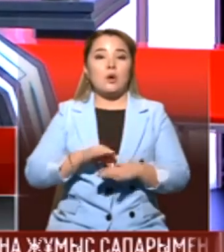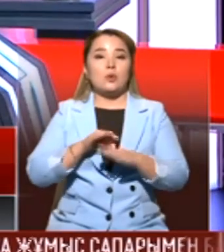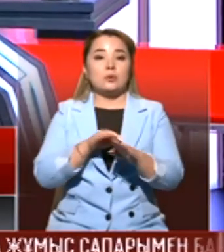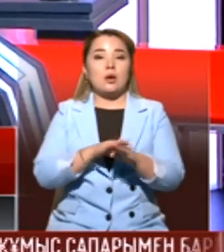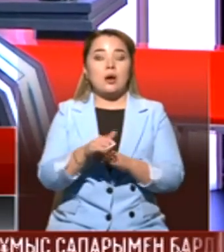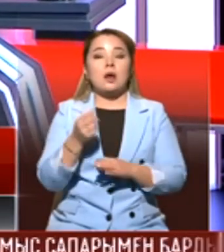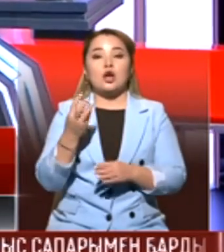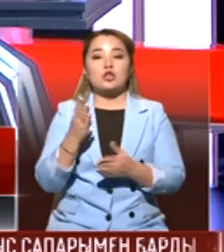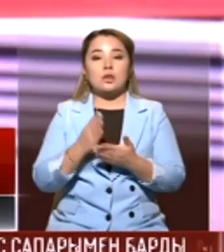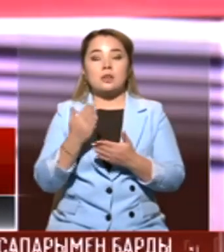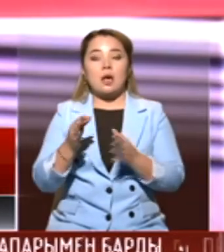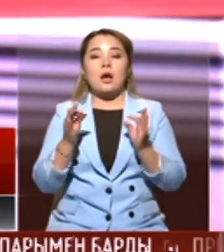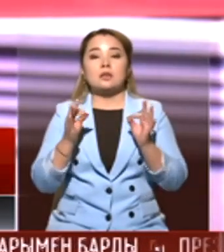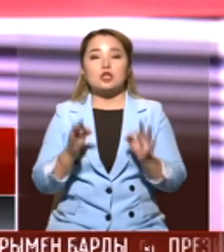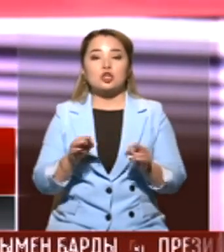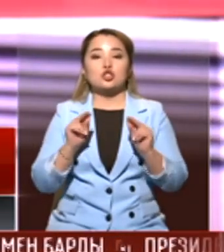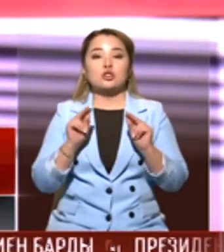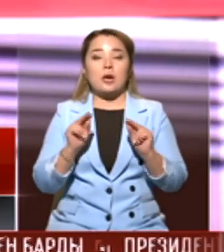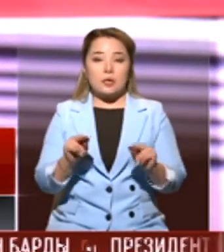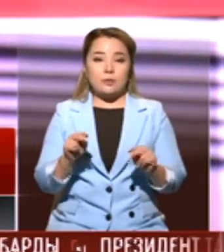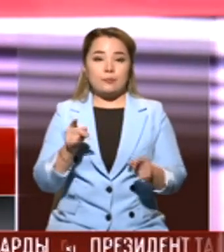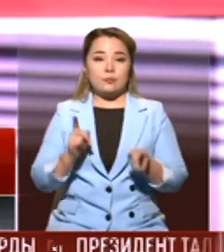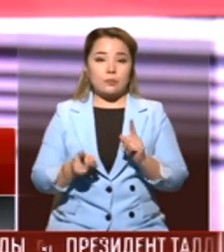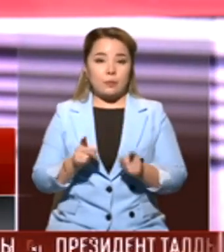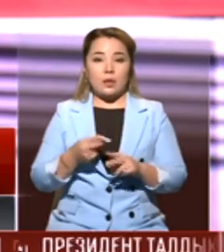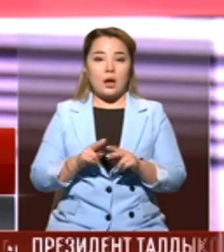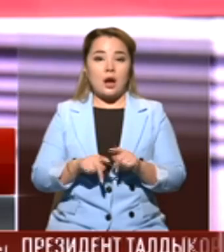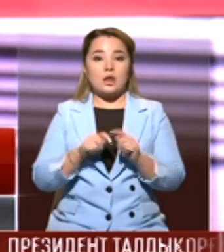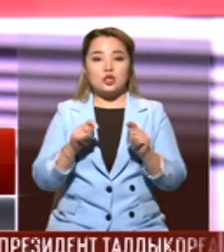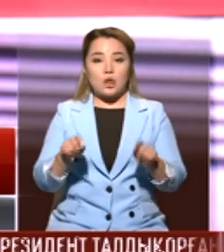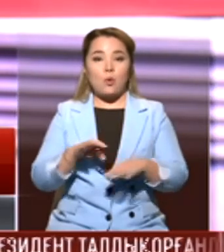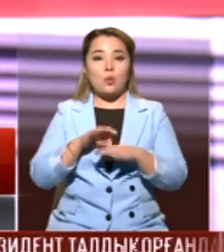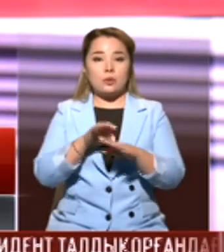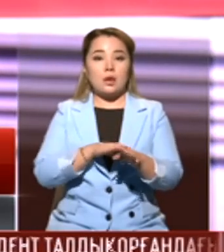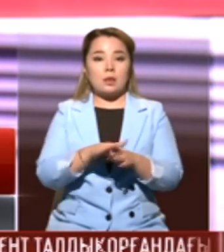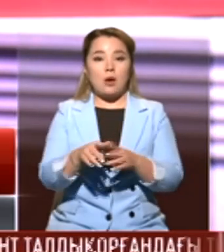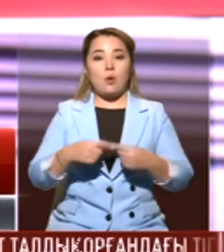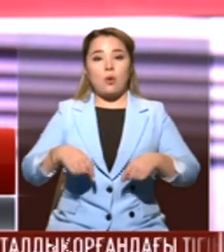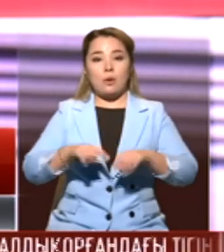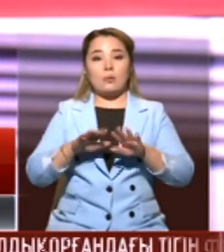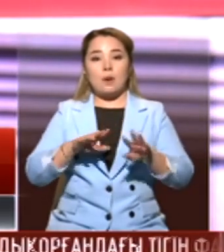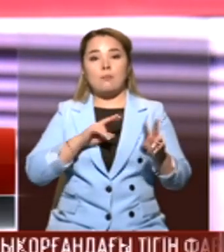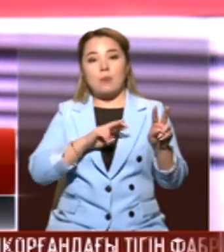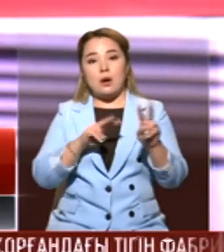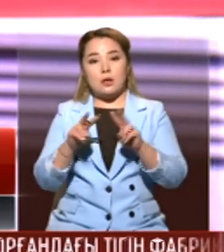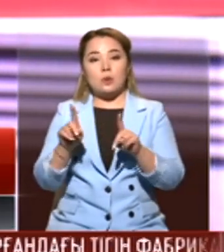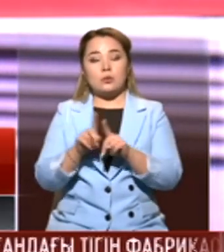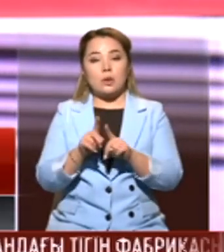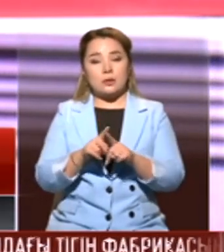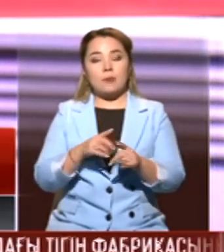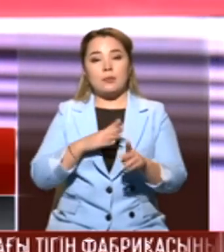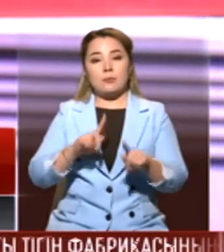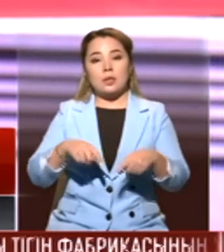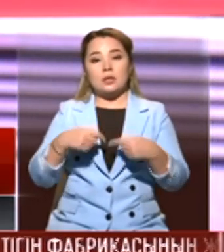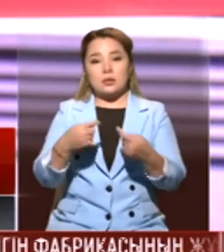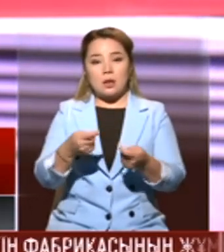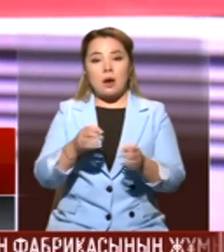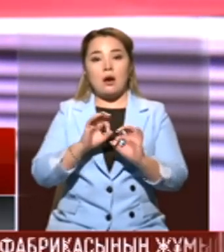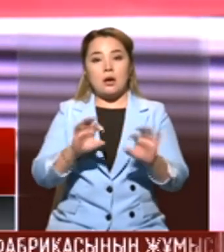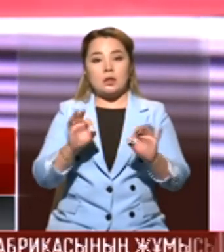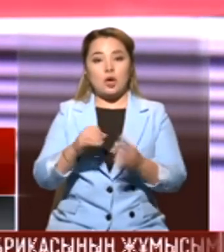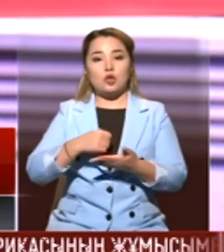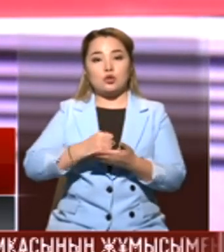сайлаудың қаншалықты әділ, шынайы, ашық өткенін қоғамға осы бақылаушылардың берген